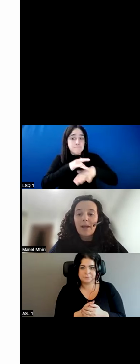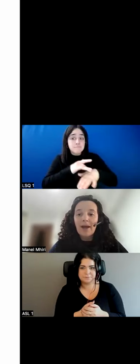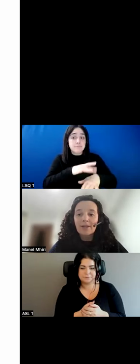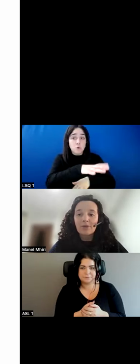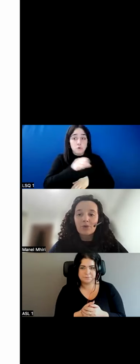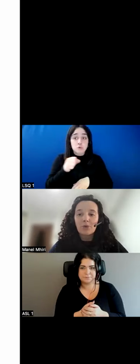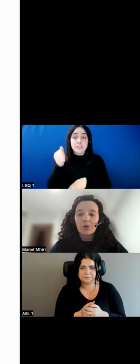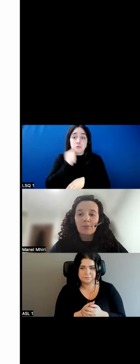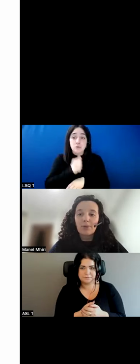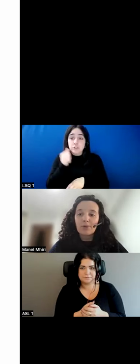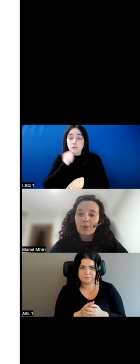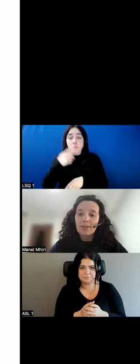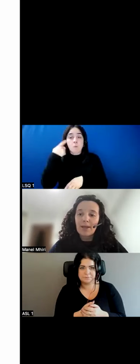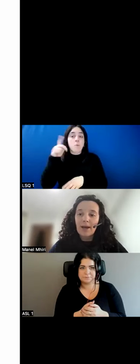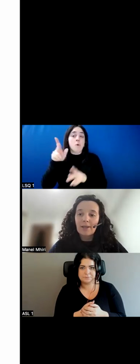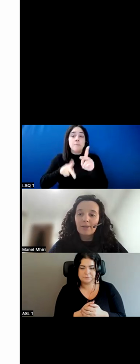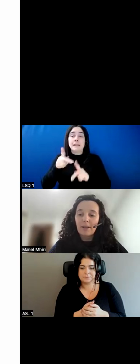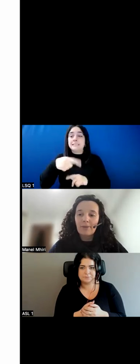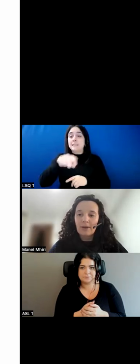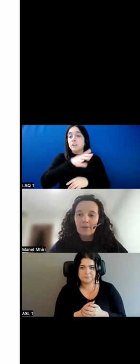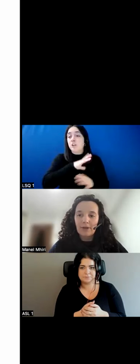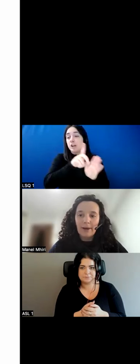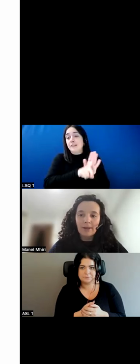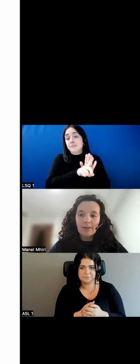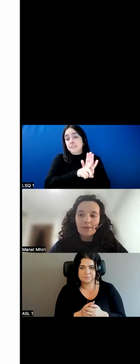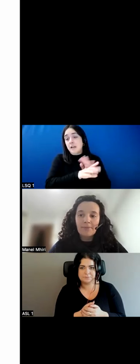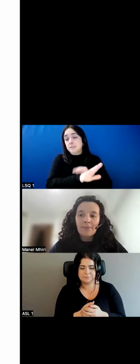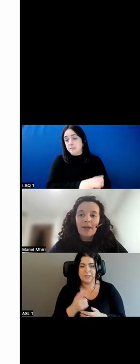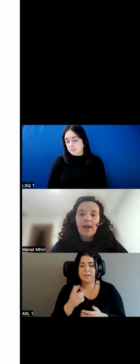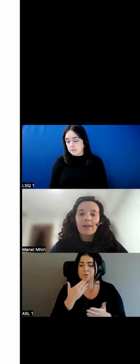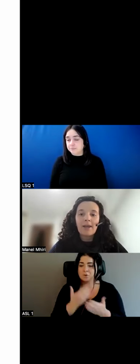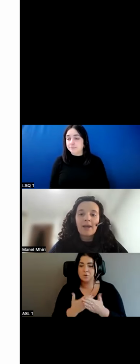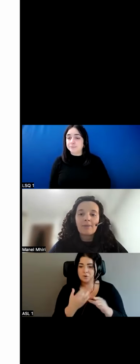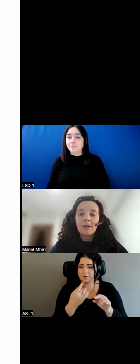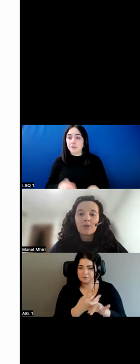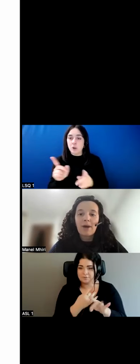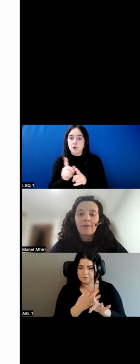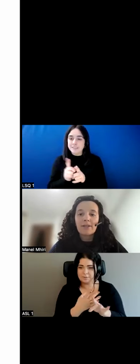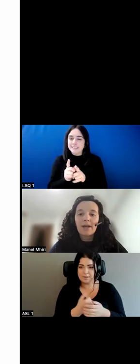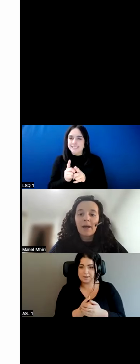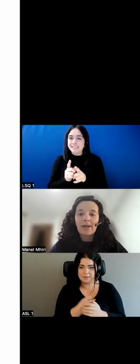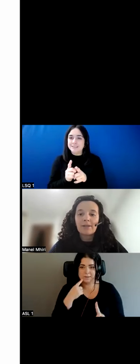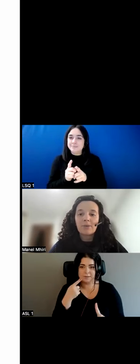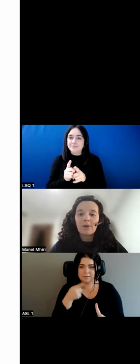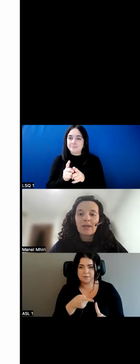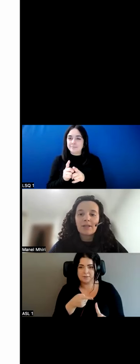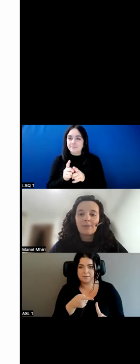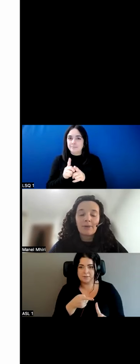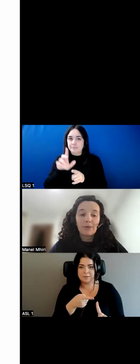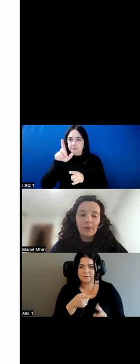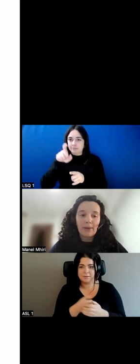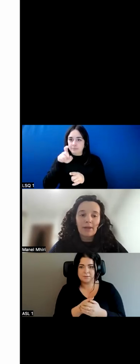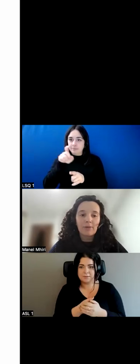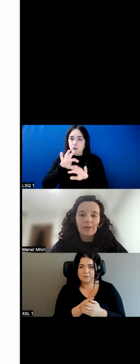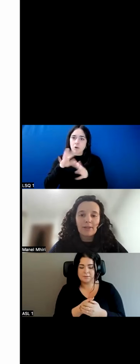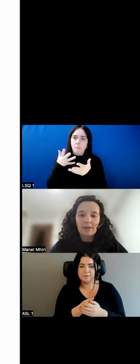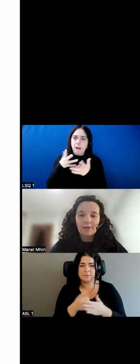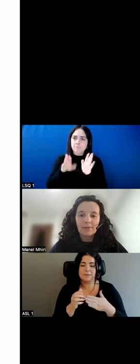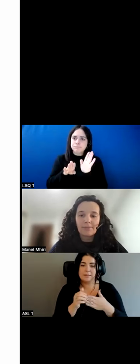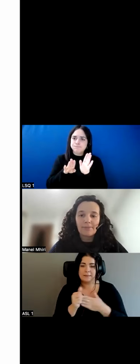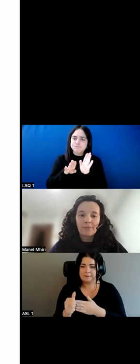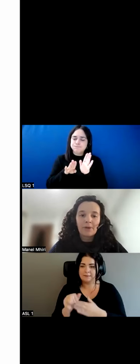pour les personnes ayant des déficiences intellectuelles. On a aussi demandé à contribuer à ce guide en donnant de la rétroaction, et